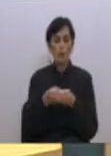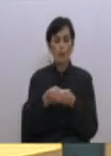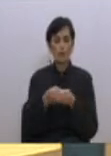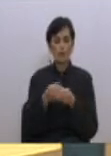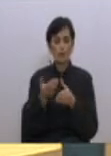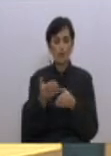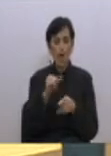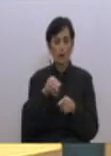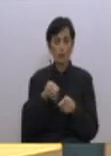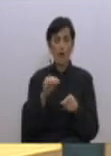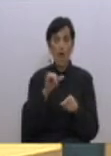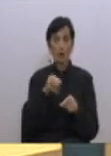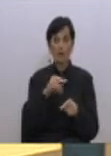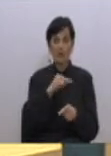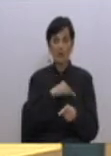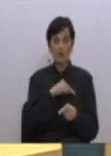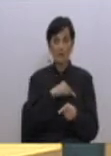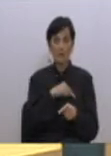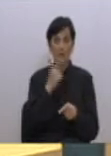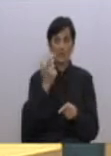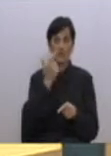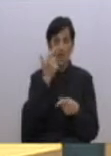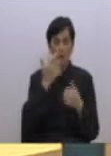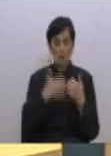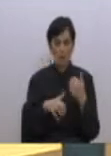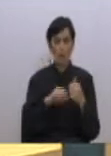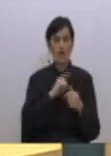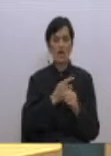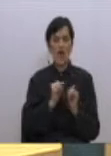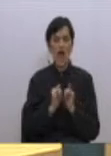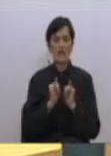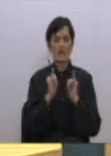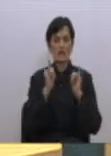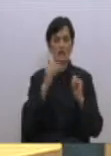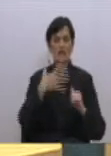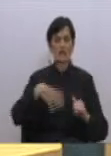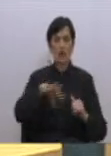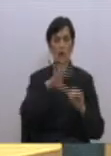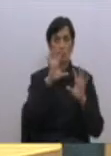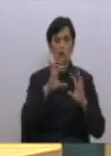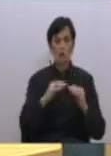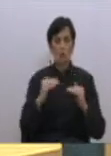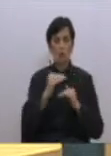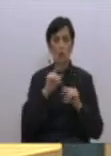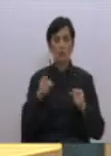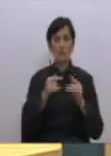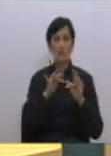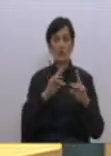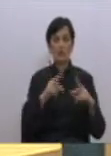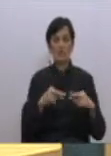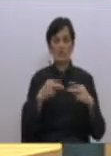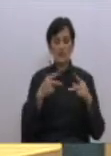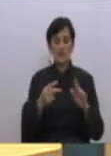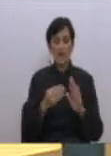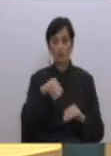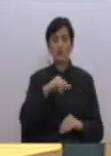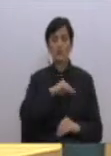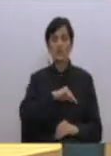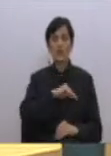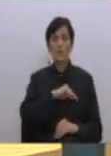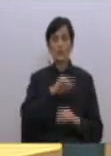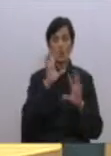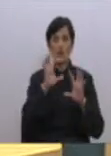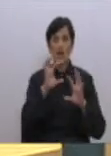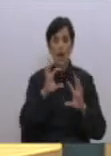ჯგუფი. Აუდიტის სამსახურის დამოუკიდებლობა კიდევ უფრო გაძლიერდა საქართველოს კონსტიტუციაში განხორციელებული ცვლილებებით, მათ შორის სახელმწიფო